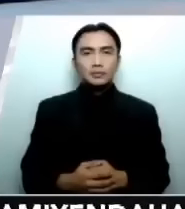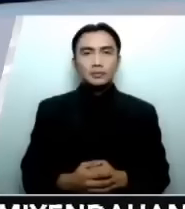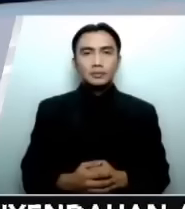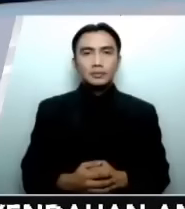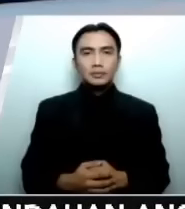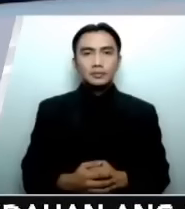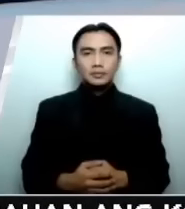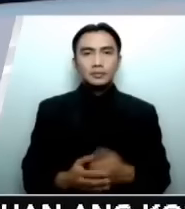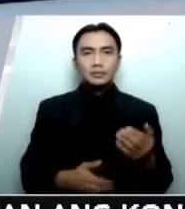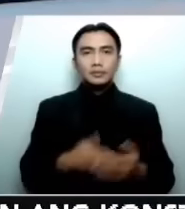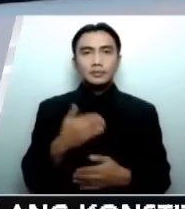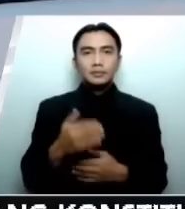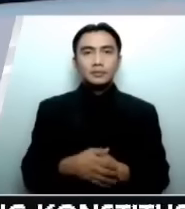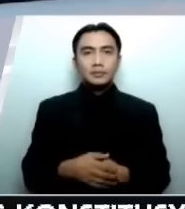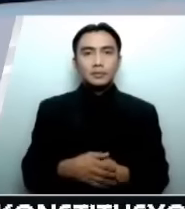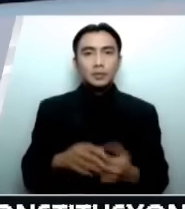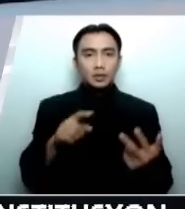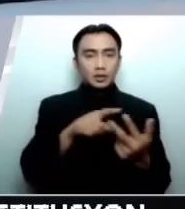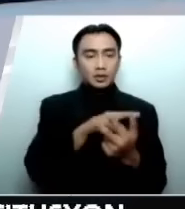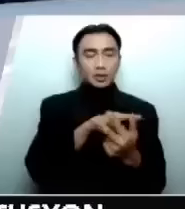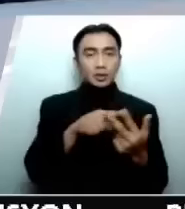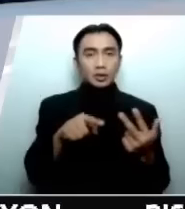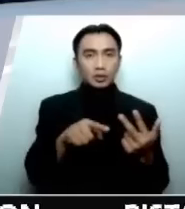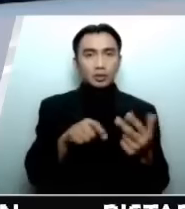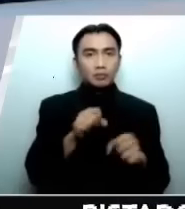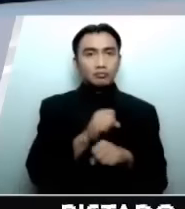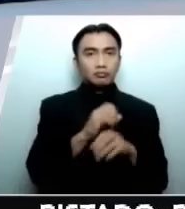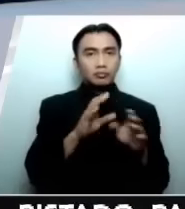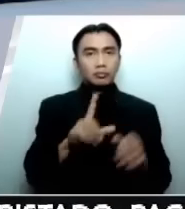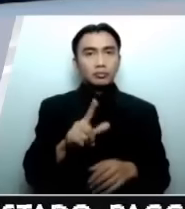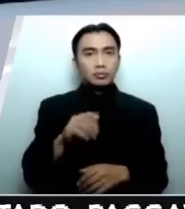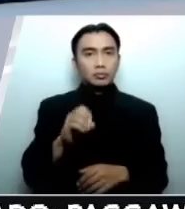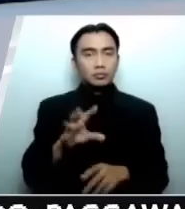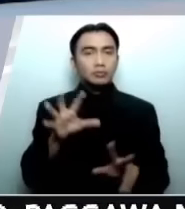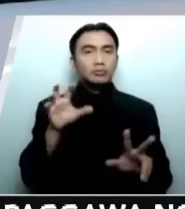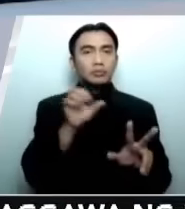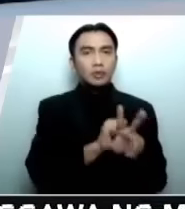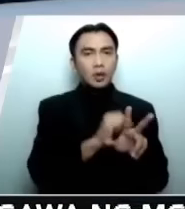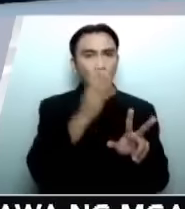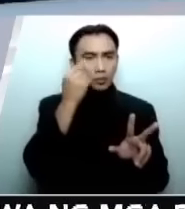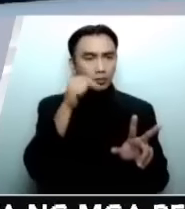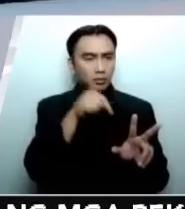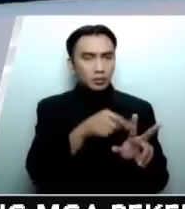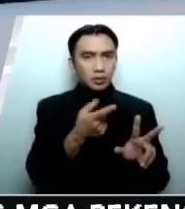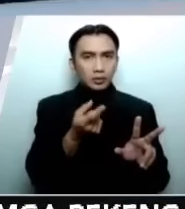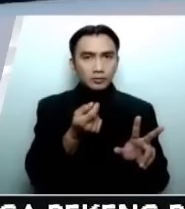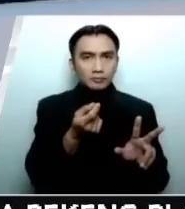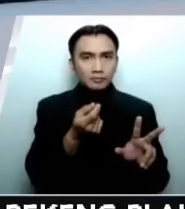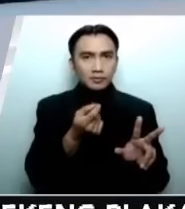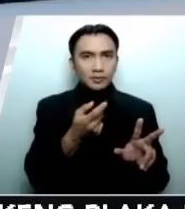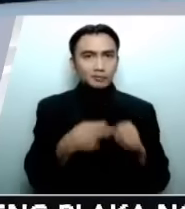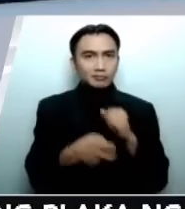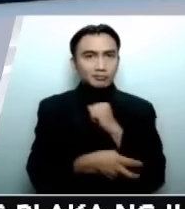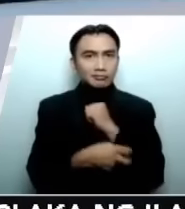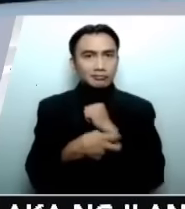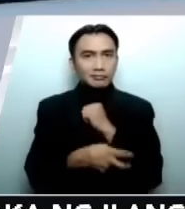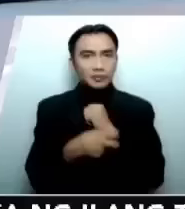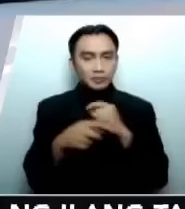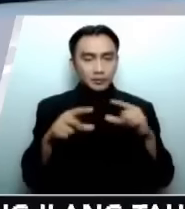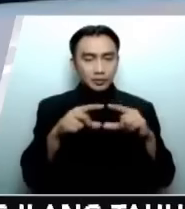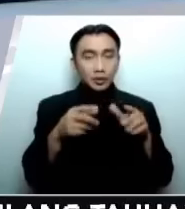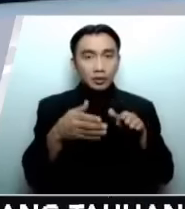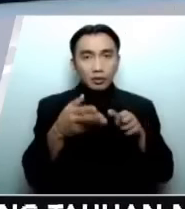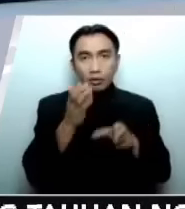Tatlong tauhan ng LTO ang inaresto ng DILG matapos maaktuhang nagpupuslit ng mga plaka ng sasakyan mula mismo